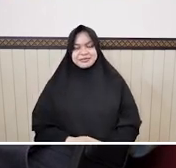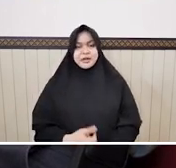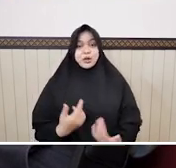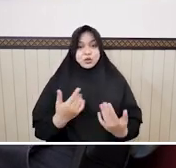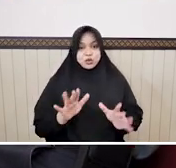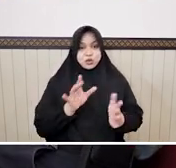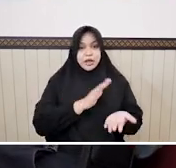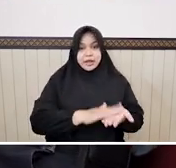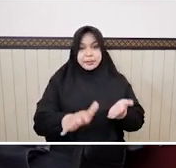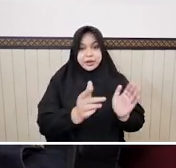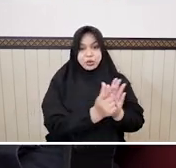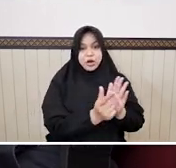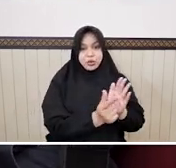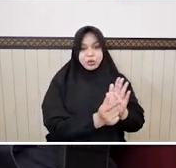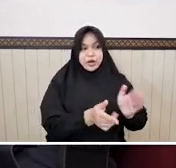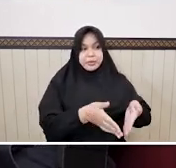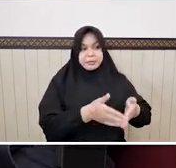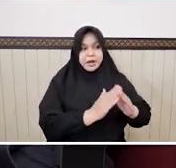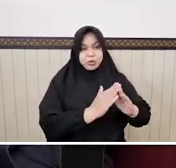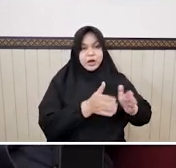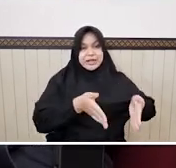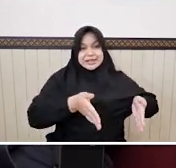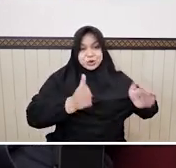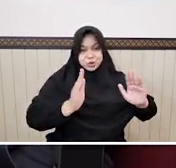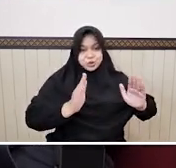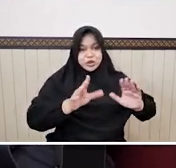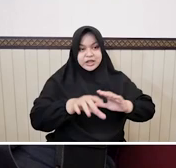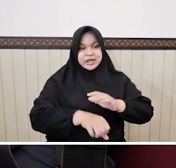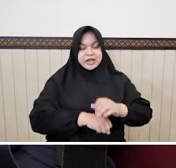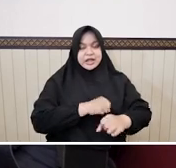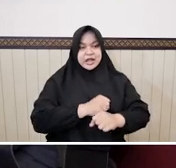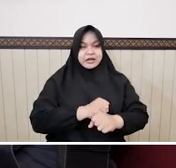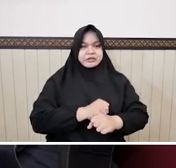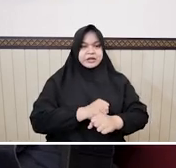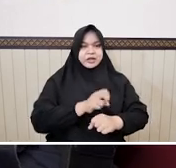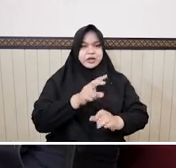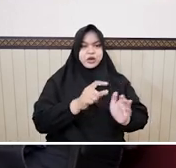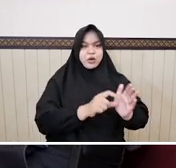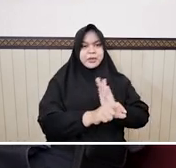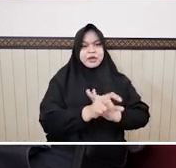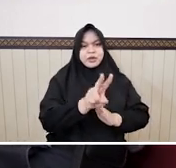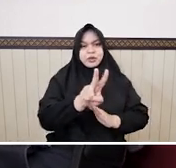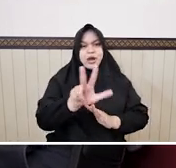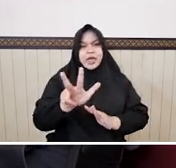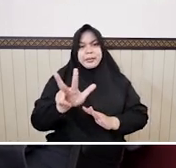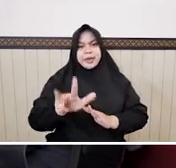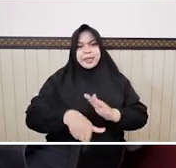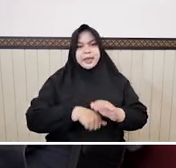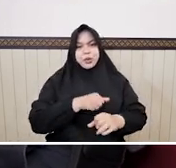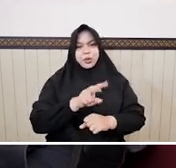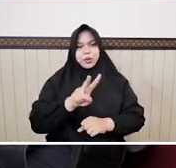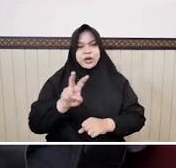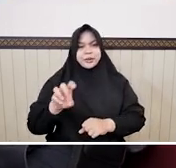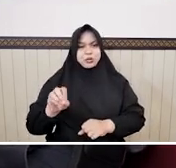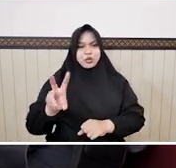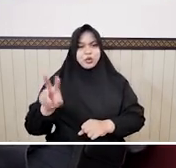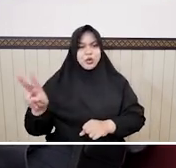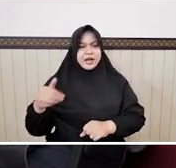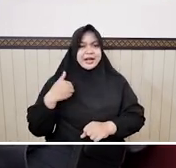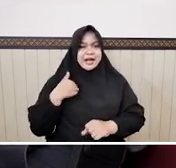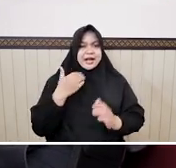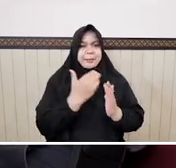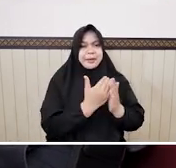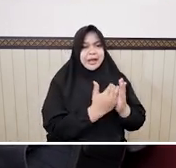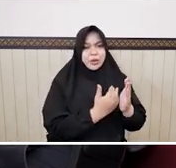Sudah terbit undang-undang bangunan gedung tahun eh nomor 28 tahun 2002 dan ada Permen PU PR